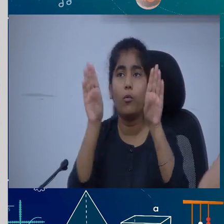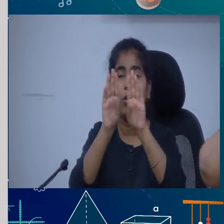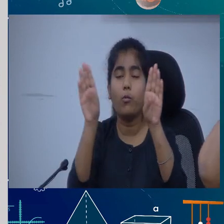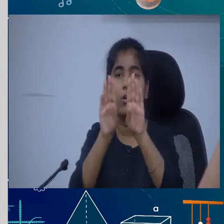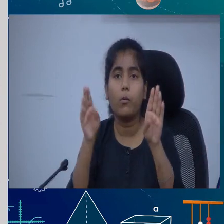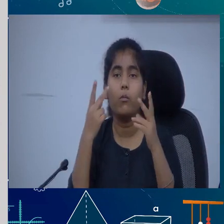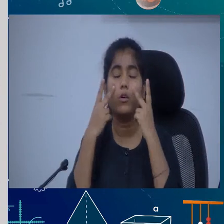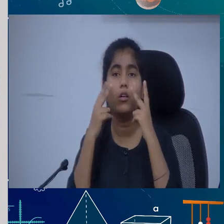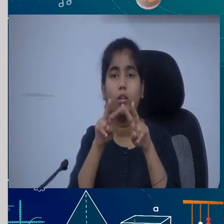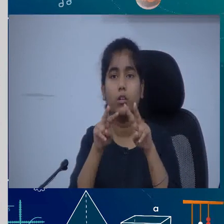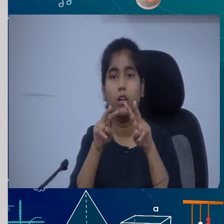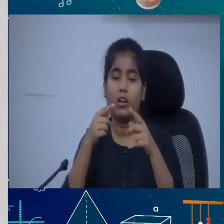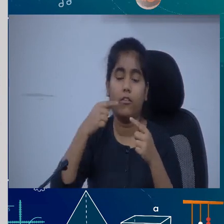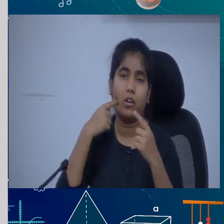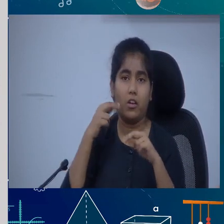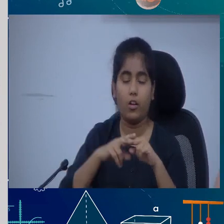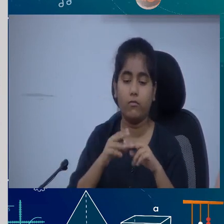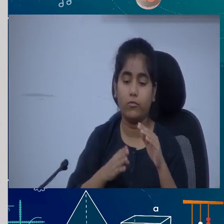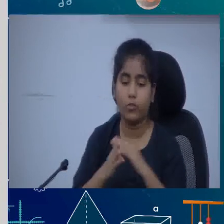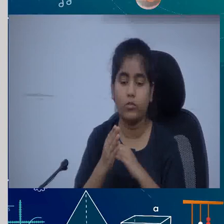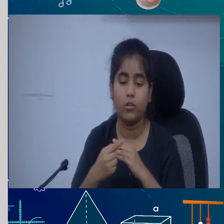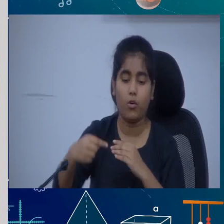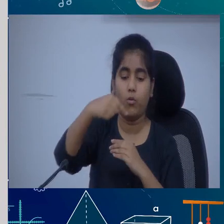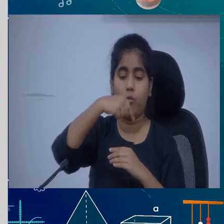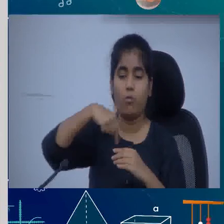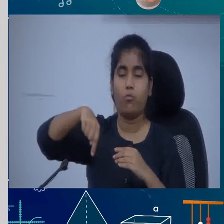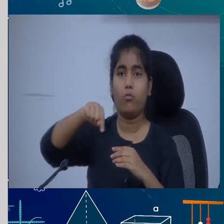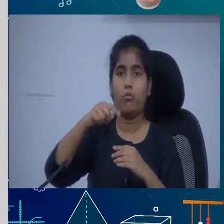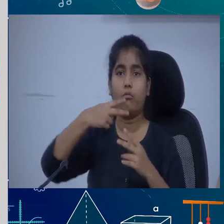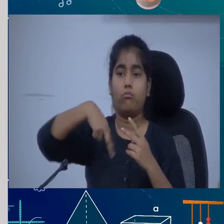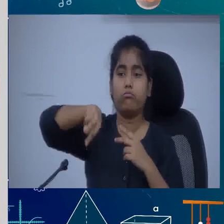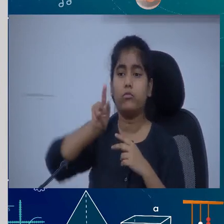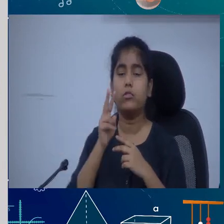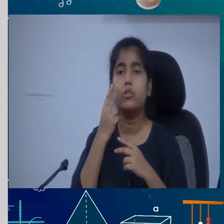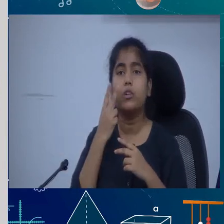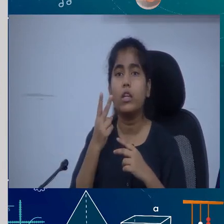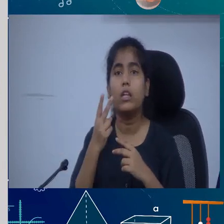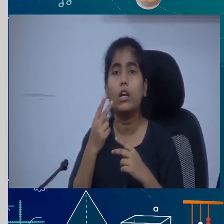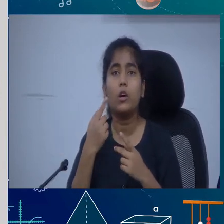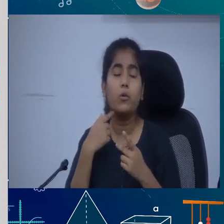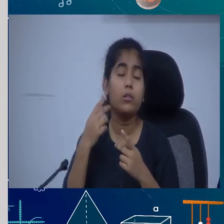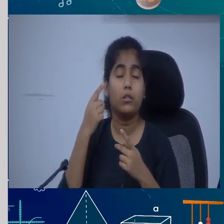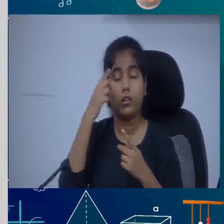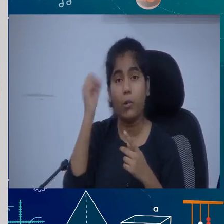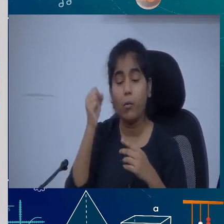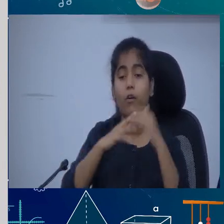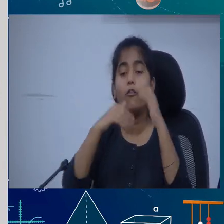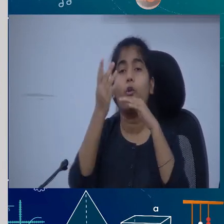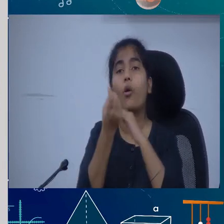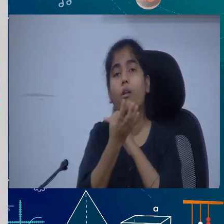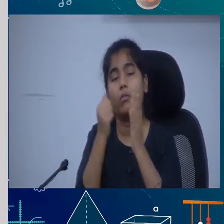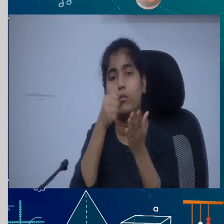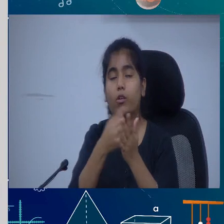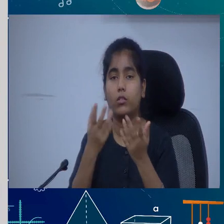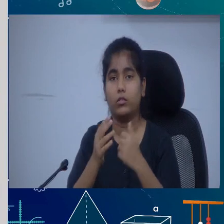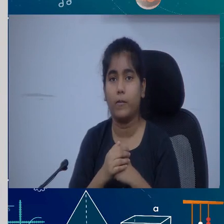जब भी जिस फ्लोर पर भी वो खुलती जा रही है वो उसको देख कर अपना अंदाज़ा लगा पाए, अगर वो टर्न होके नहीं सीधा खड़ा हो पाए, कि डोर खुल रहा है